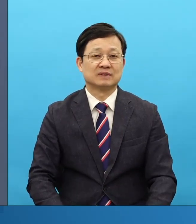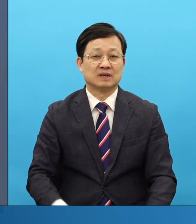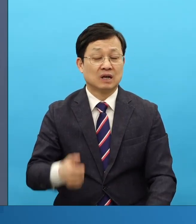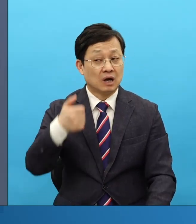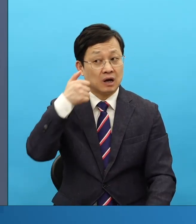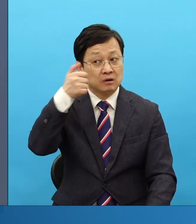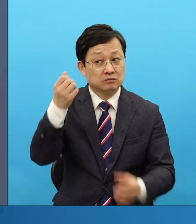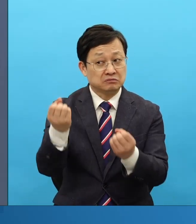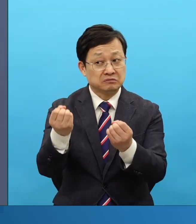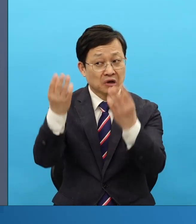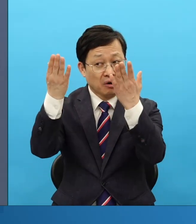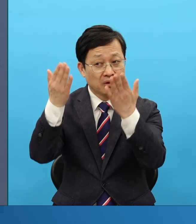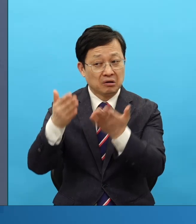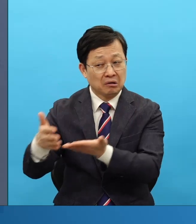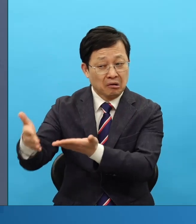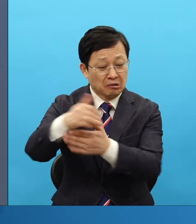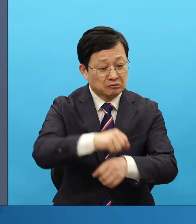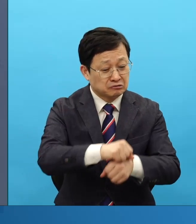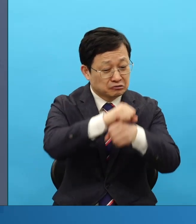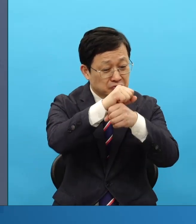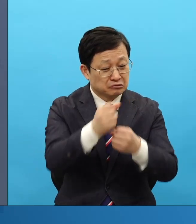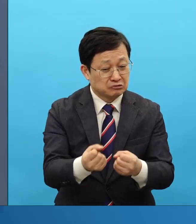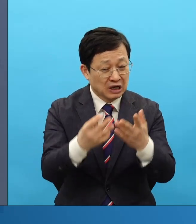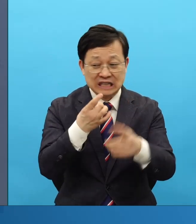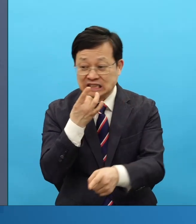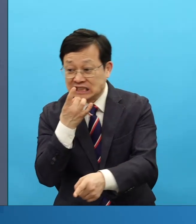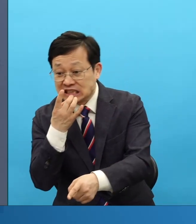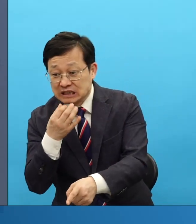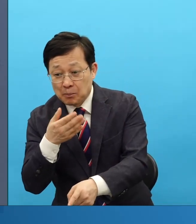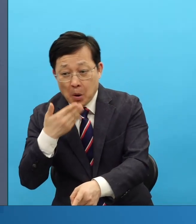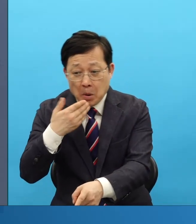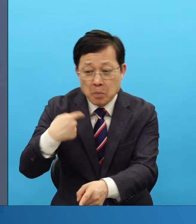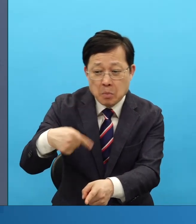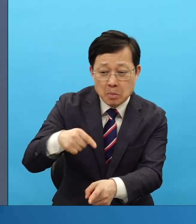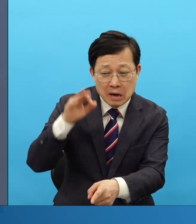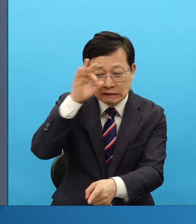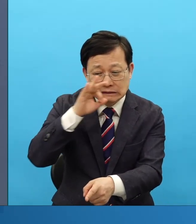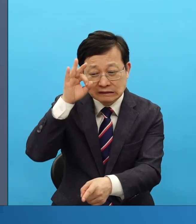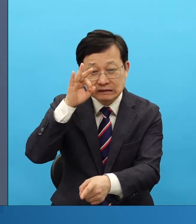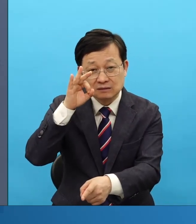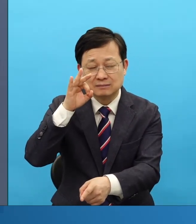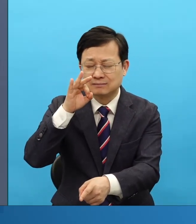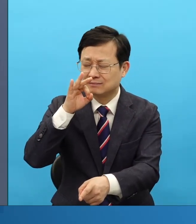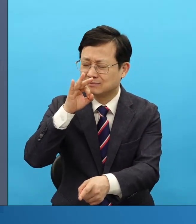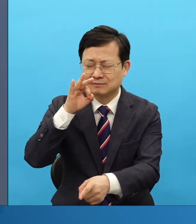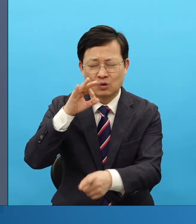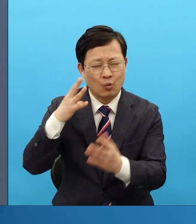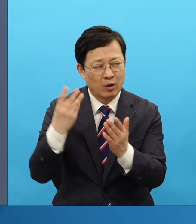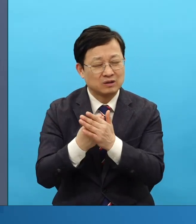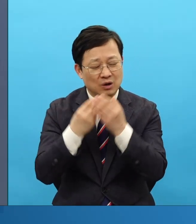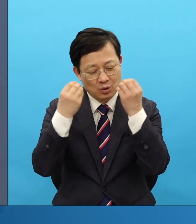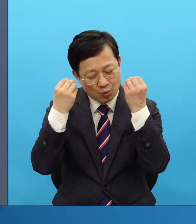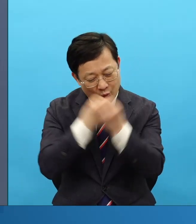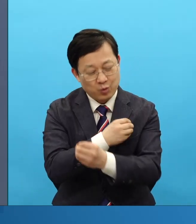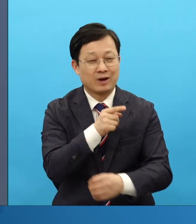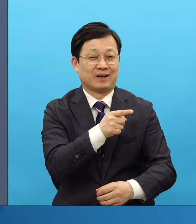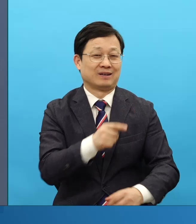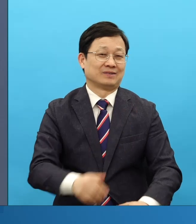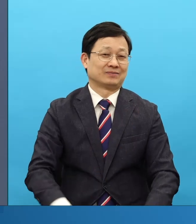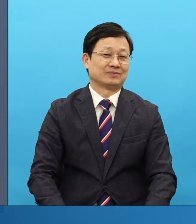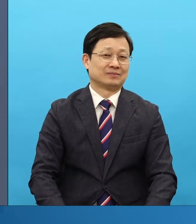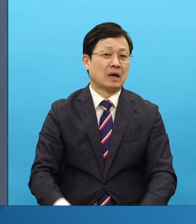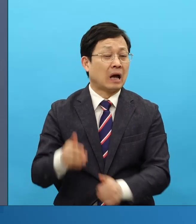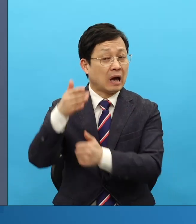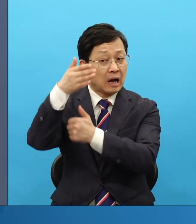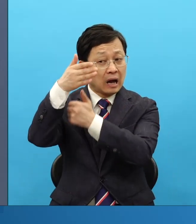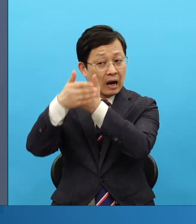생각을 했거든요. Because they thought 아니거든요. that the ingathering the crops, that was the Pentecost and that was the ingathering, but that's not so. 하나님은 먹을 것이